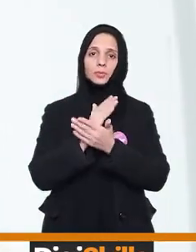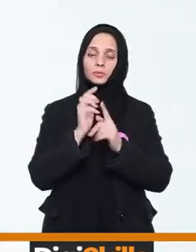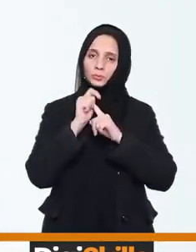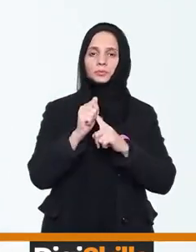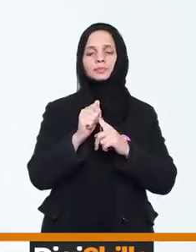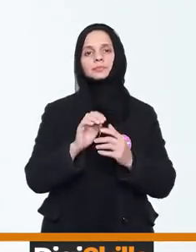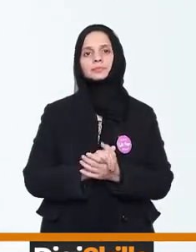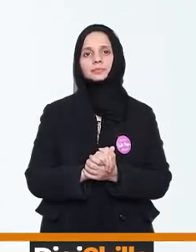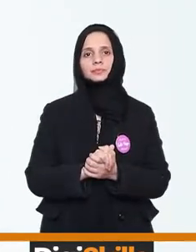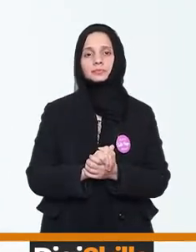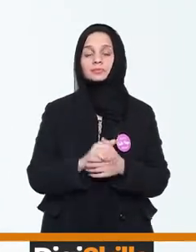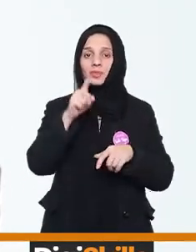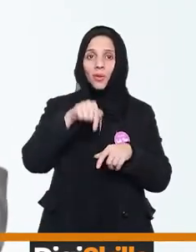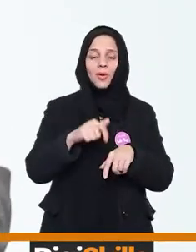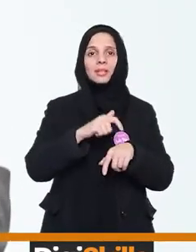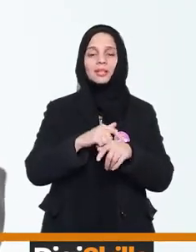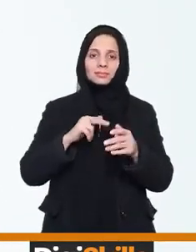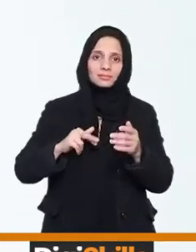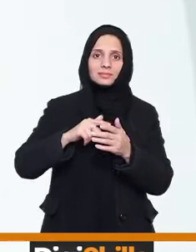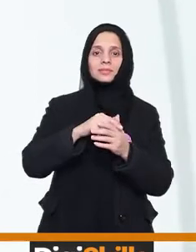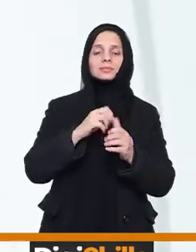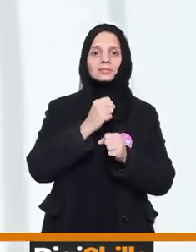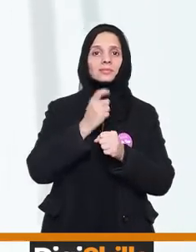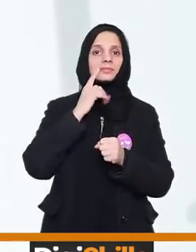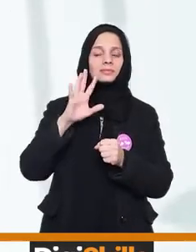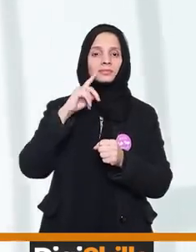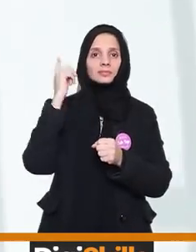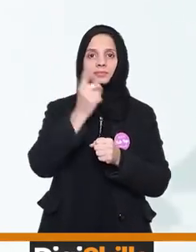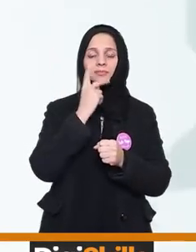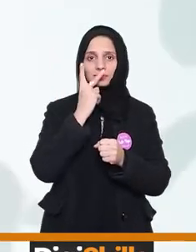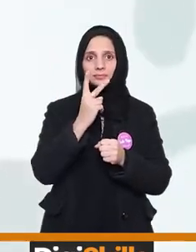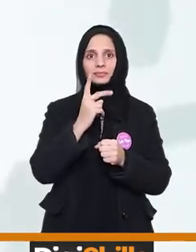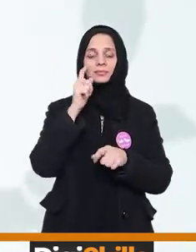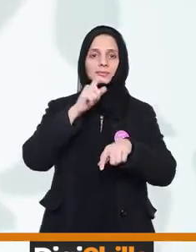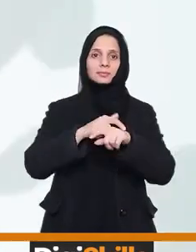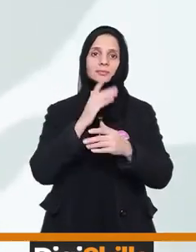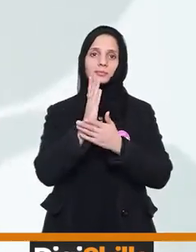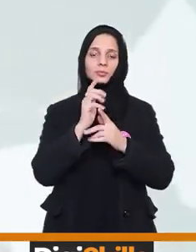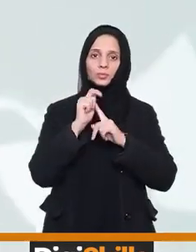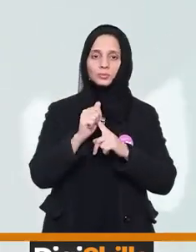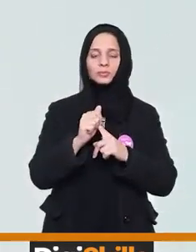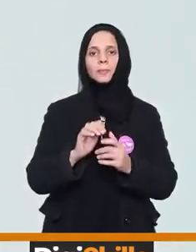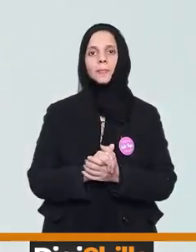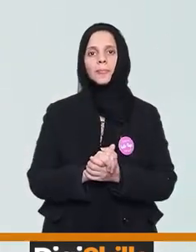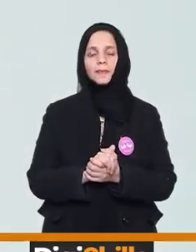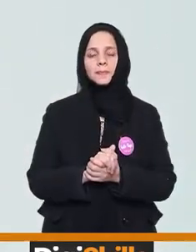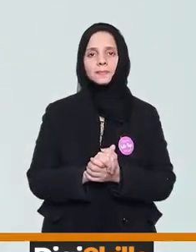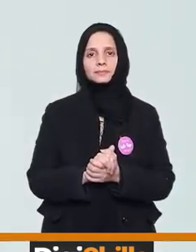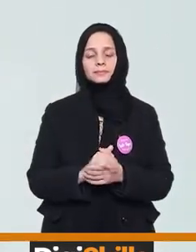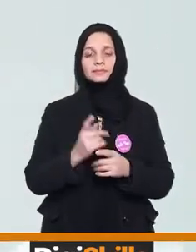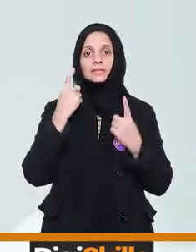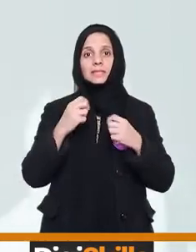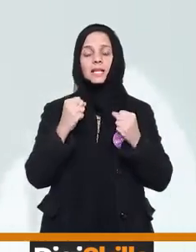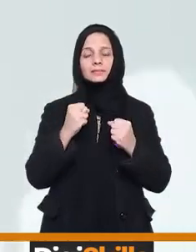اندر کمپلیٹ ہونا چاہیے۔ دس از اے جرمن فنامنا that means staying on the clock, which means